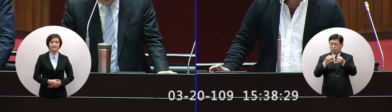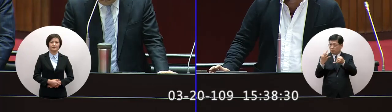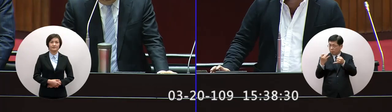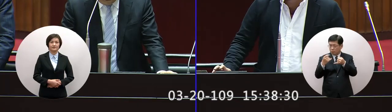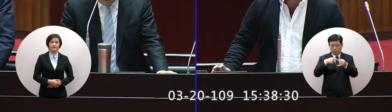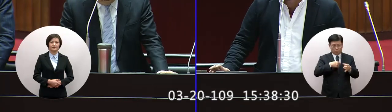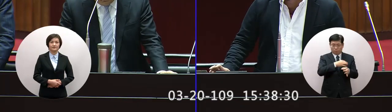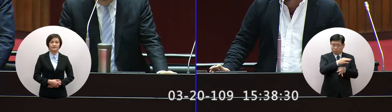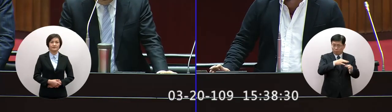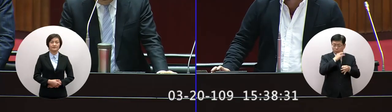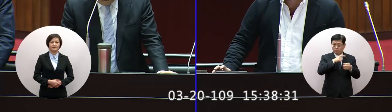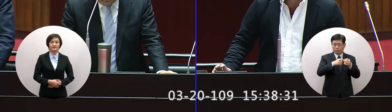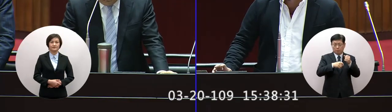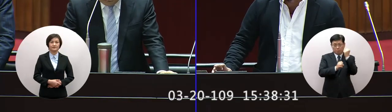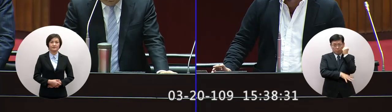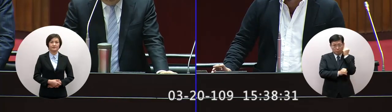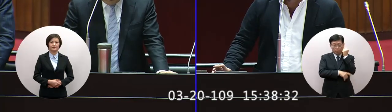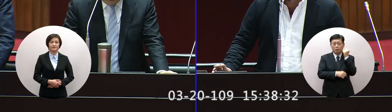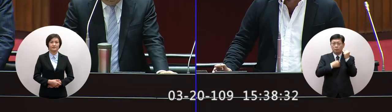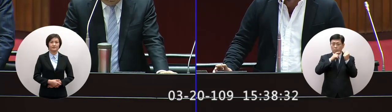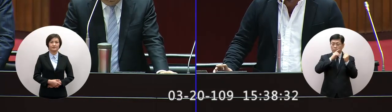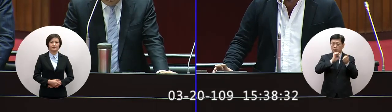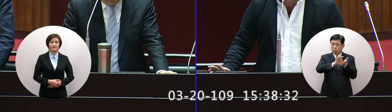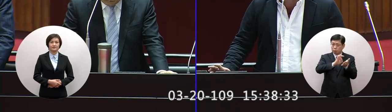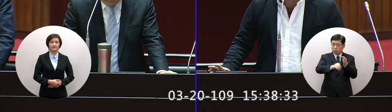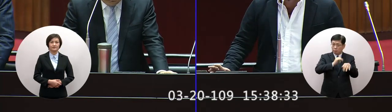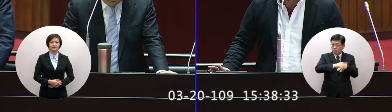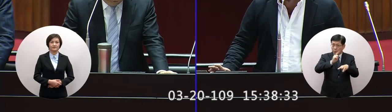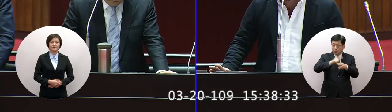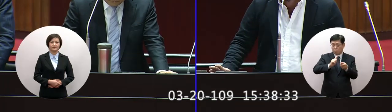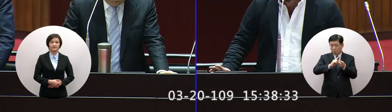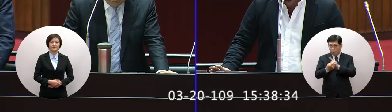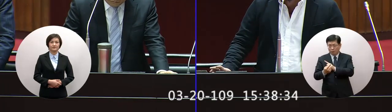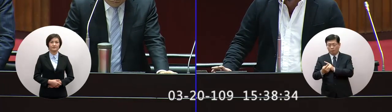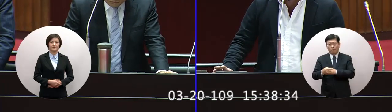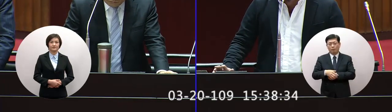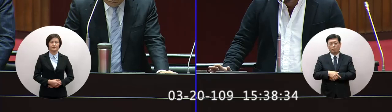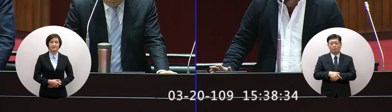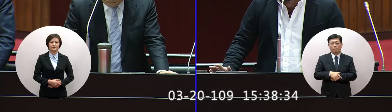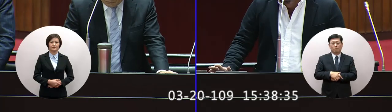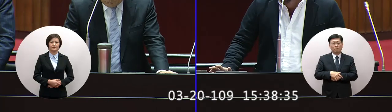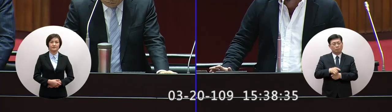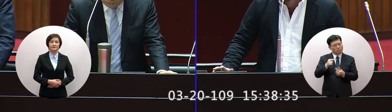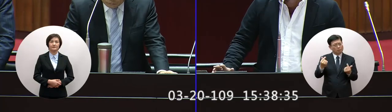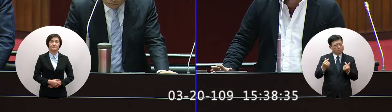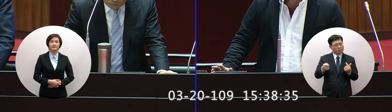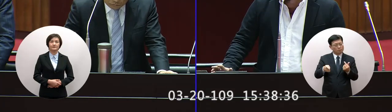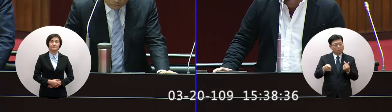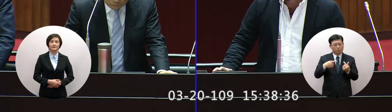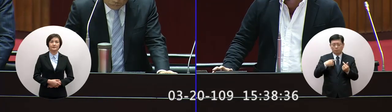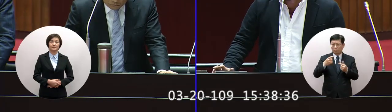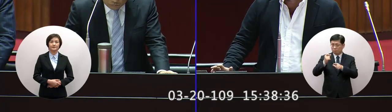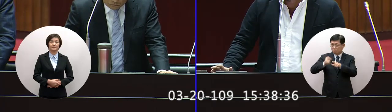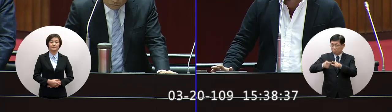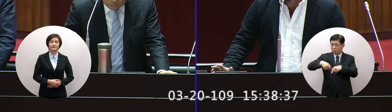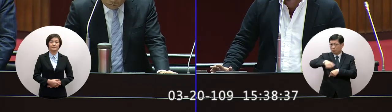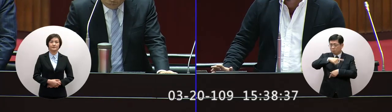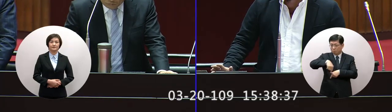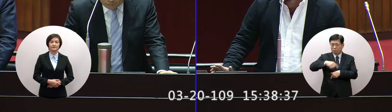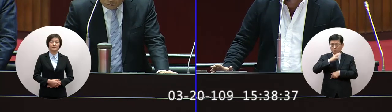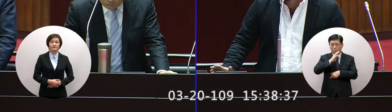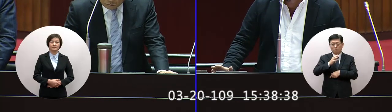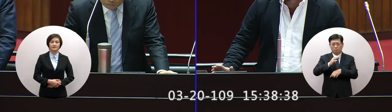个经济活动的碳排放的这个外部成本做内部化的工作。那看起来好像企业可能会